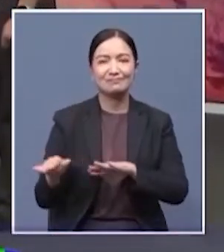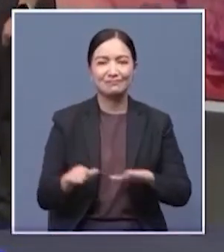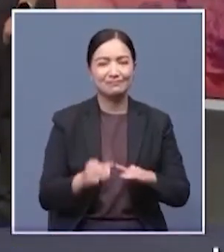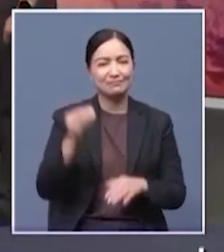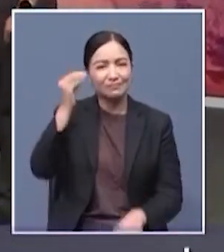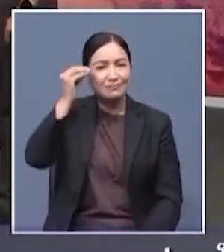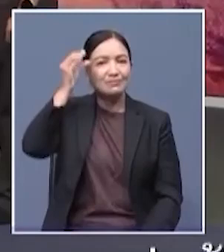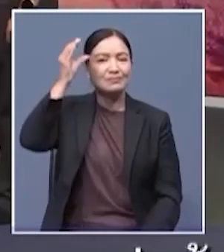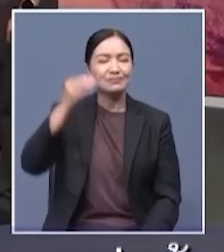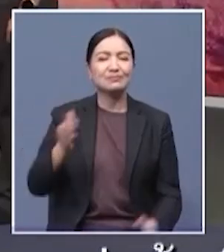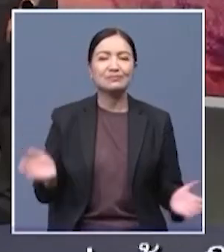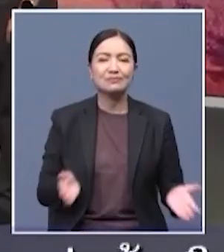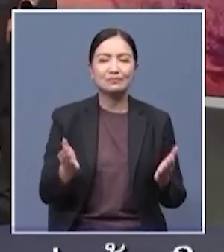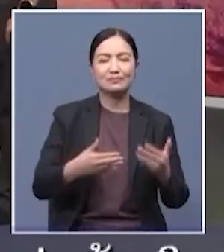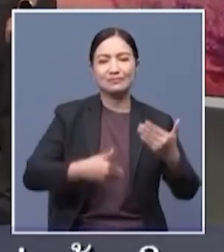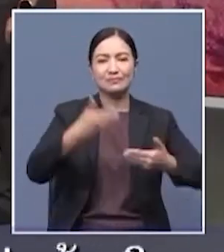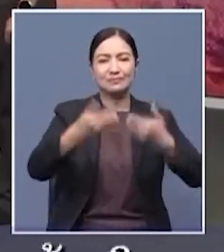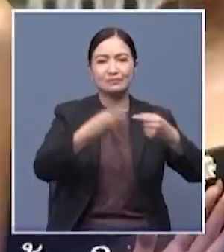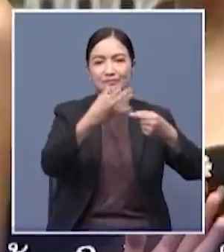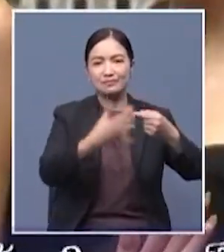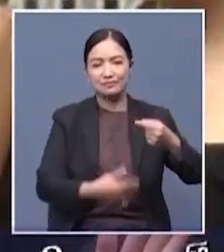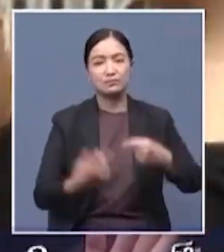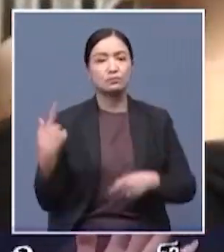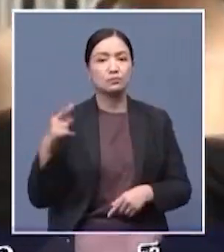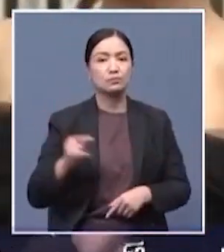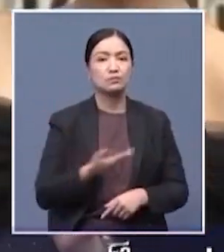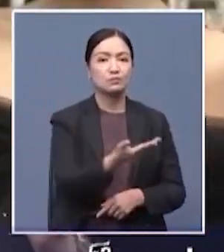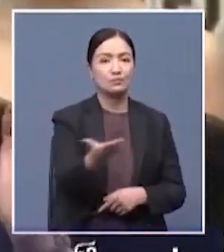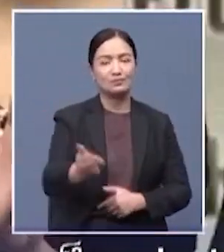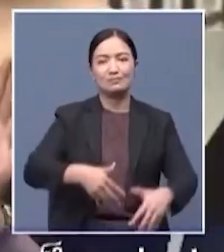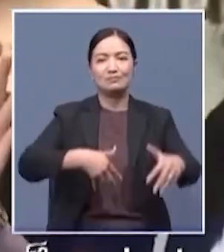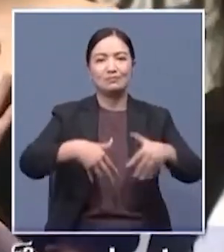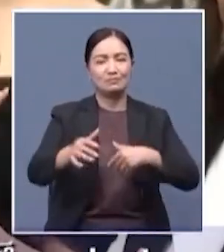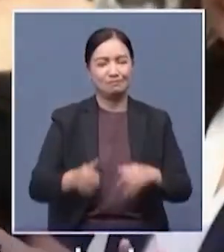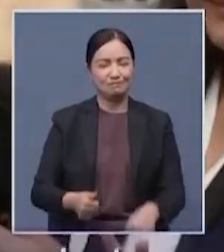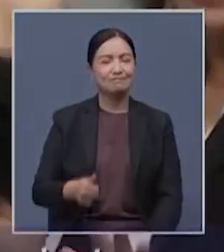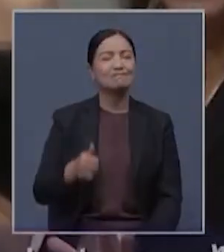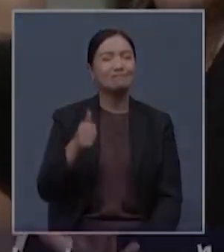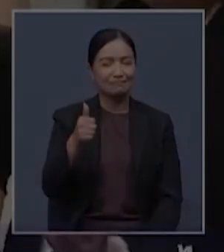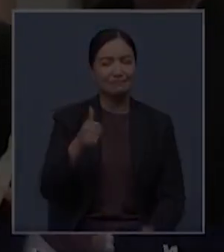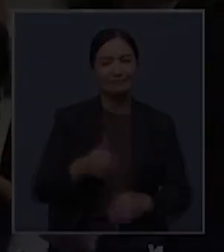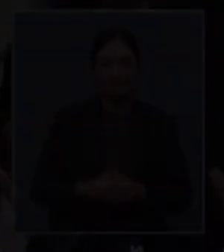มที่จะให้ความรู้สนับสนุนกิจกรรมด้านต่างๆเพื่อให้เกิดประโยชน์กับประชาชนสูงสุดค่ะ